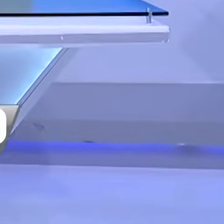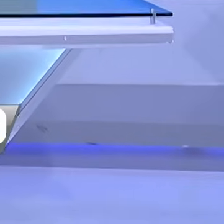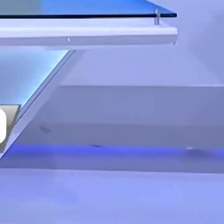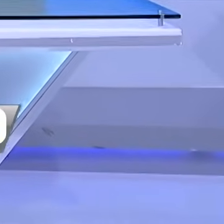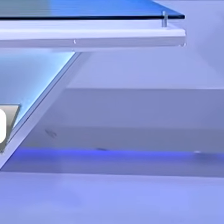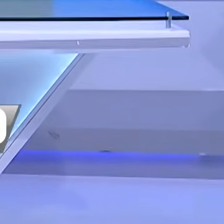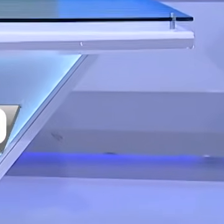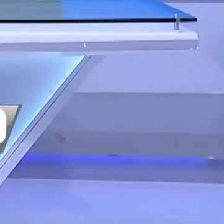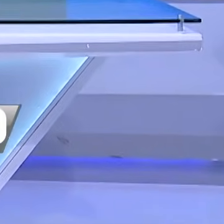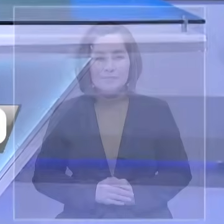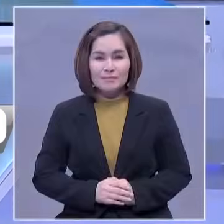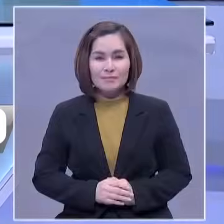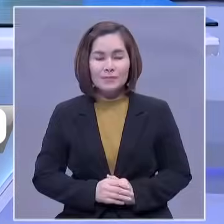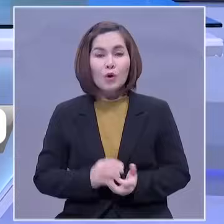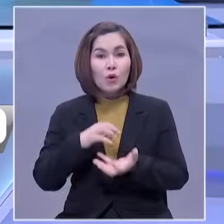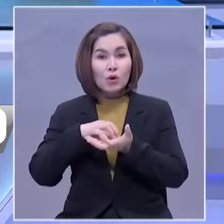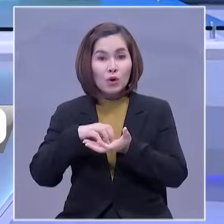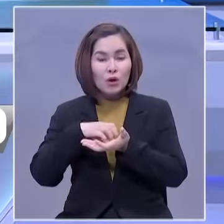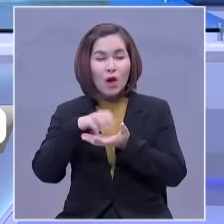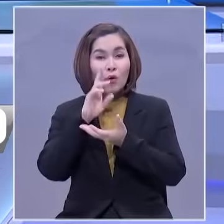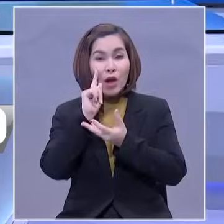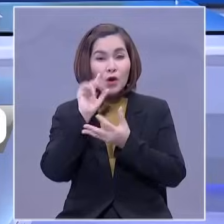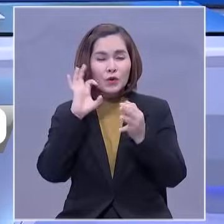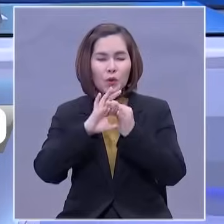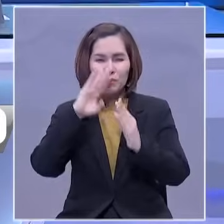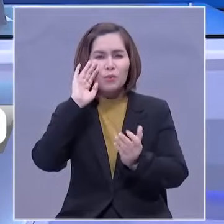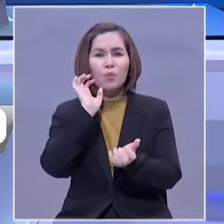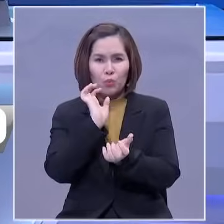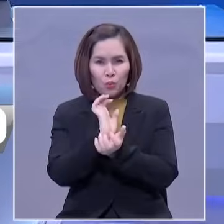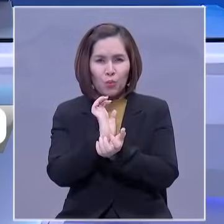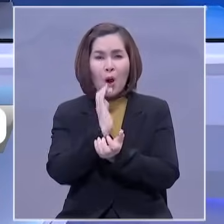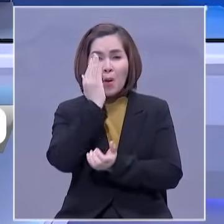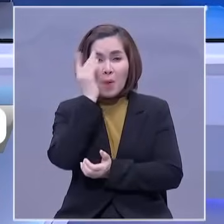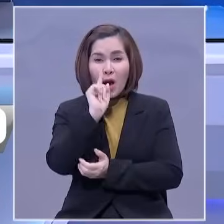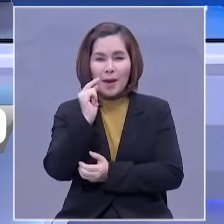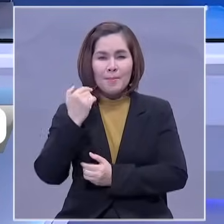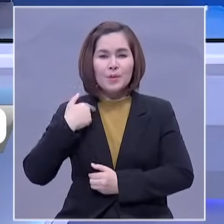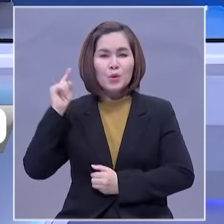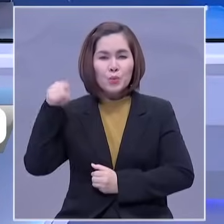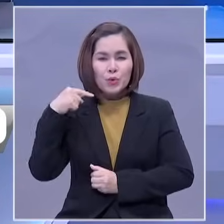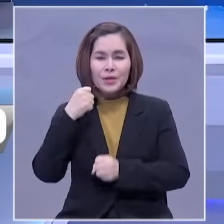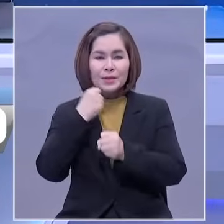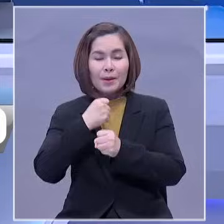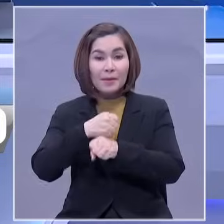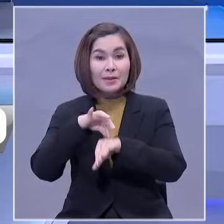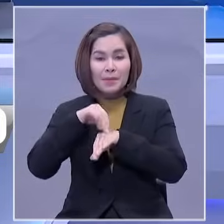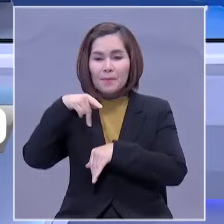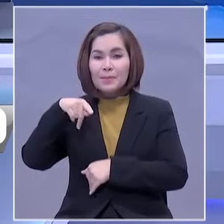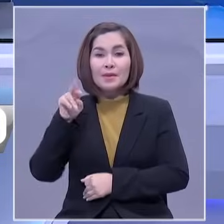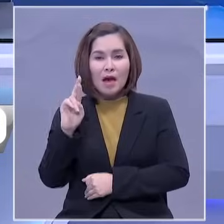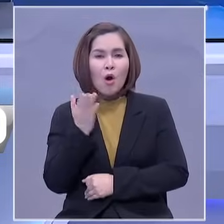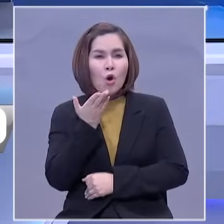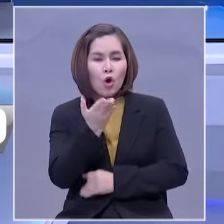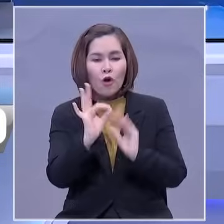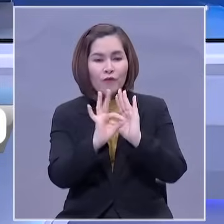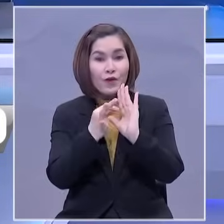ความึบหน้ากรณีฉาวที่เกิดขึ้นกับวงการสีกากีอีกแล้วนะครับหลังจากที่มีพีสาวไปร้องกับทางเพจใส่แม้